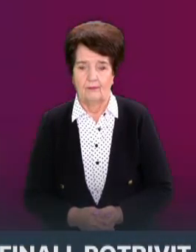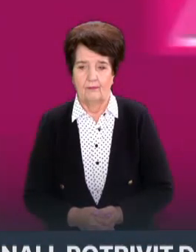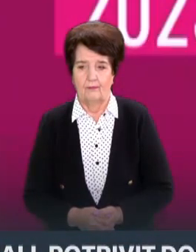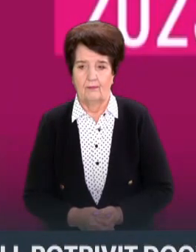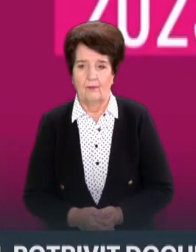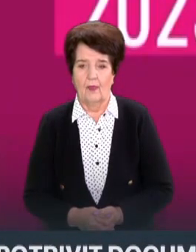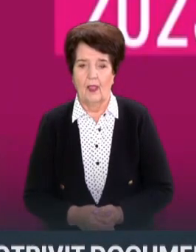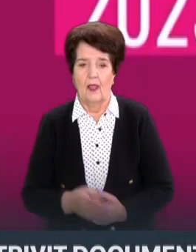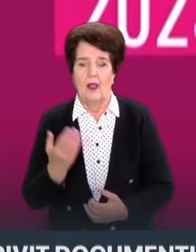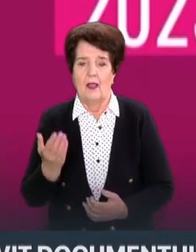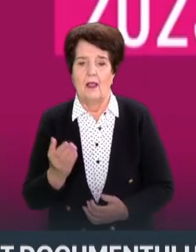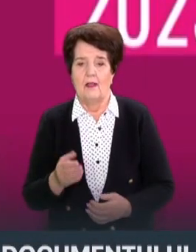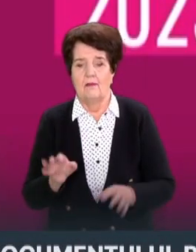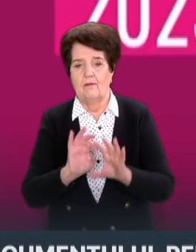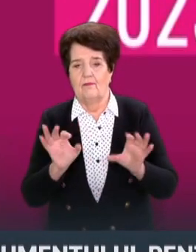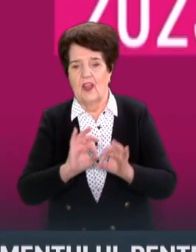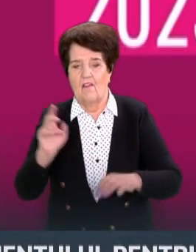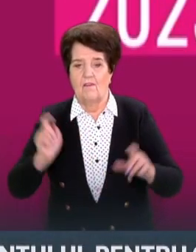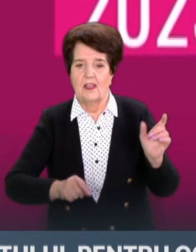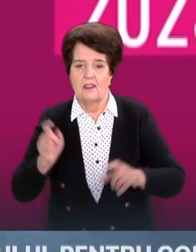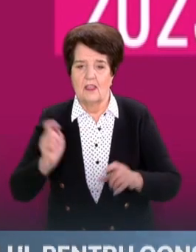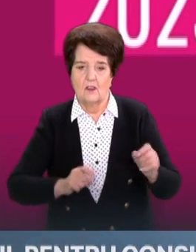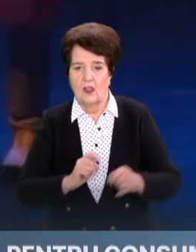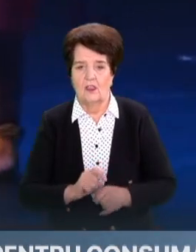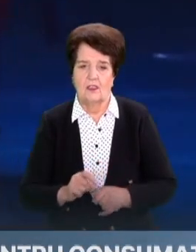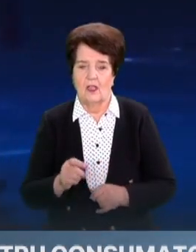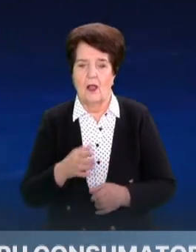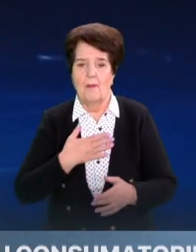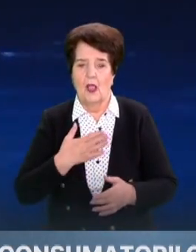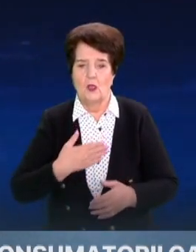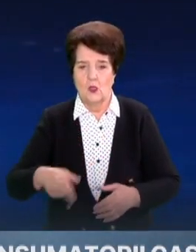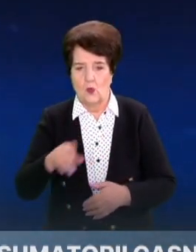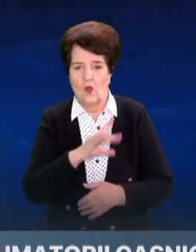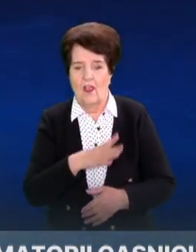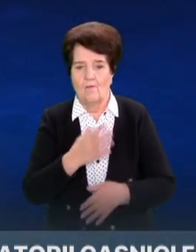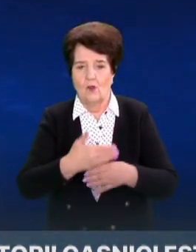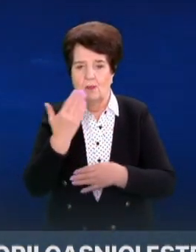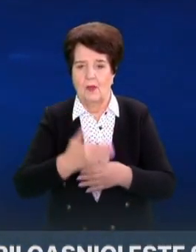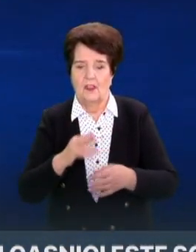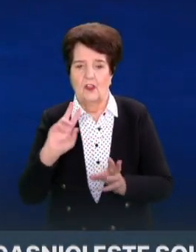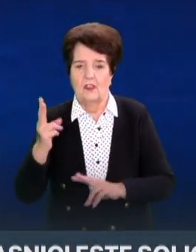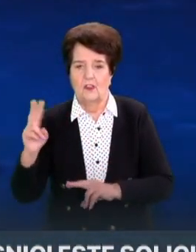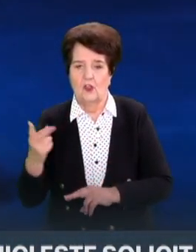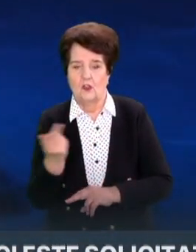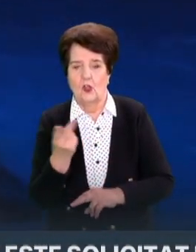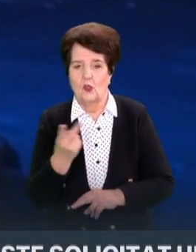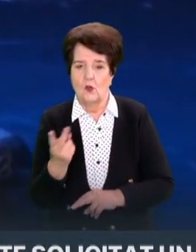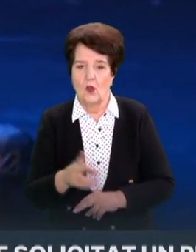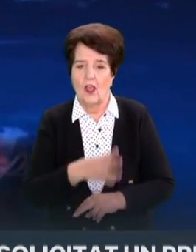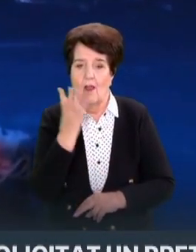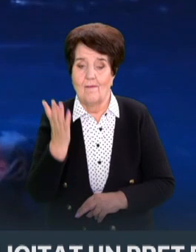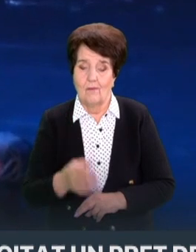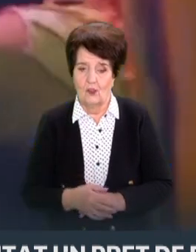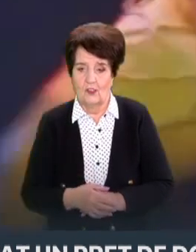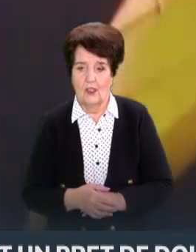În spiritul genericului festivalului, Prin noi înșine, a fost spectacolul de dans Cei doi, prezentat în debutul Be